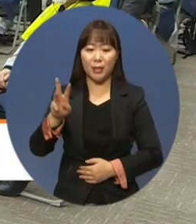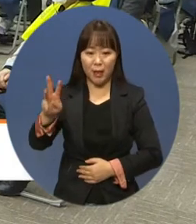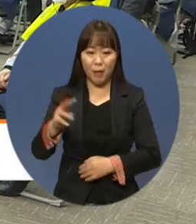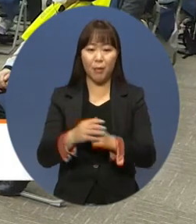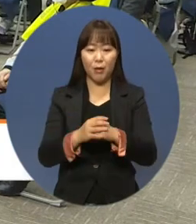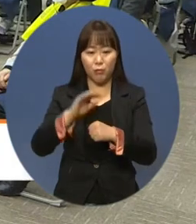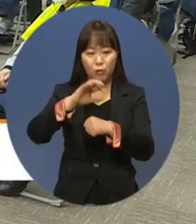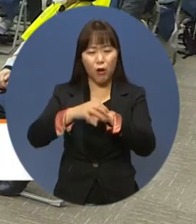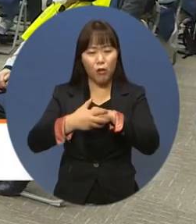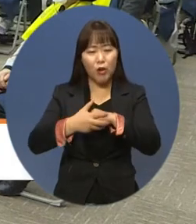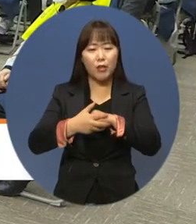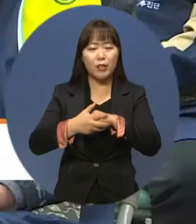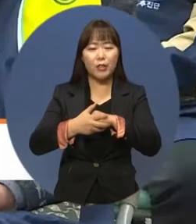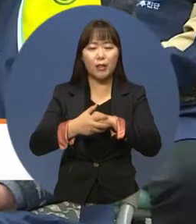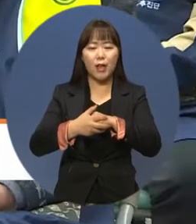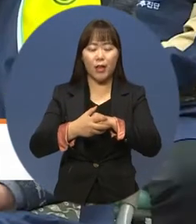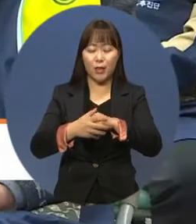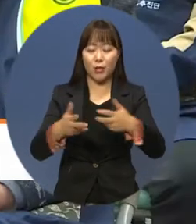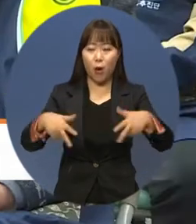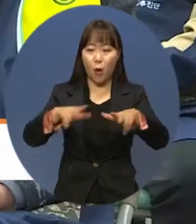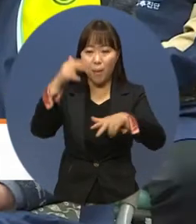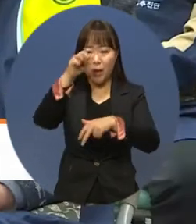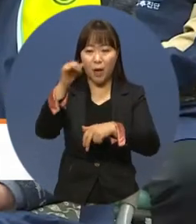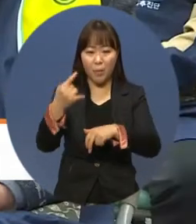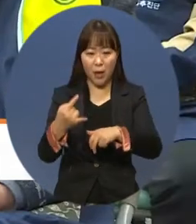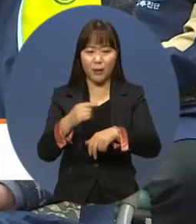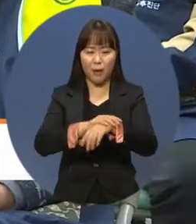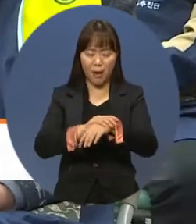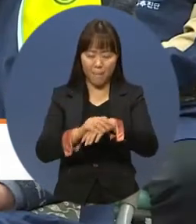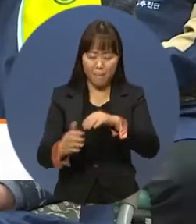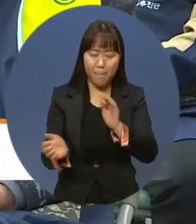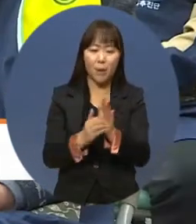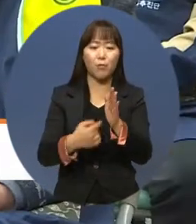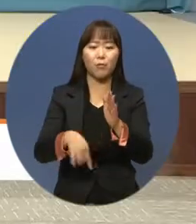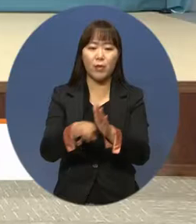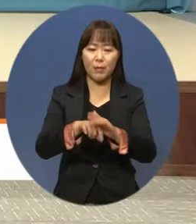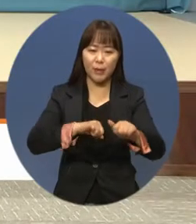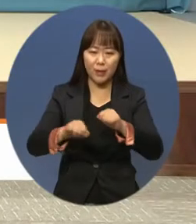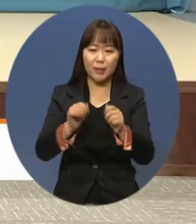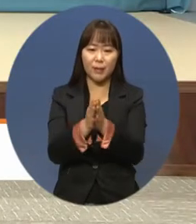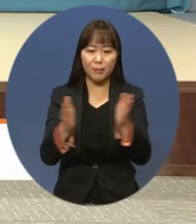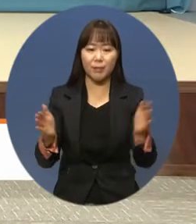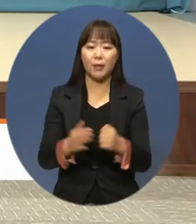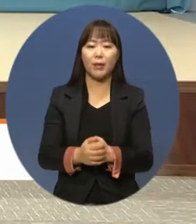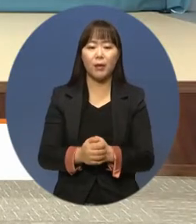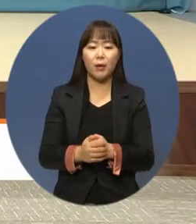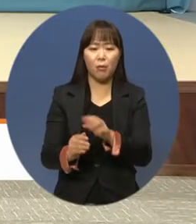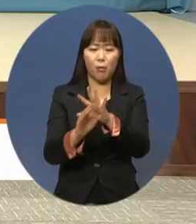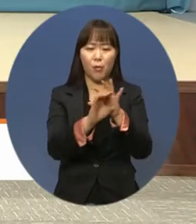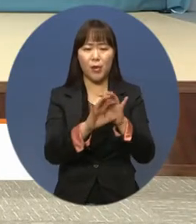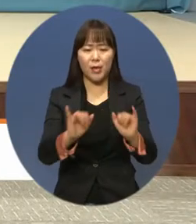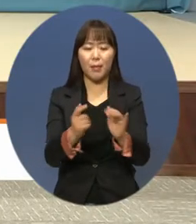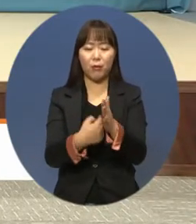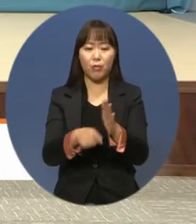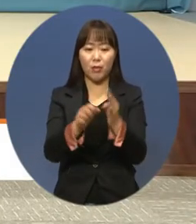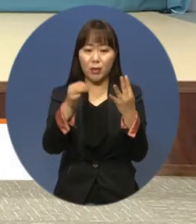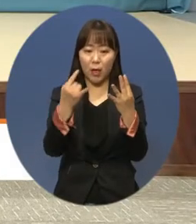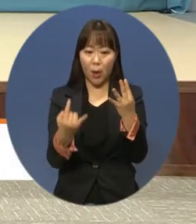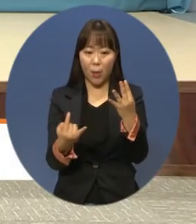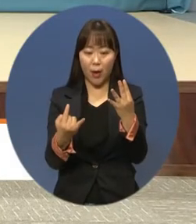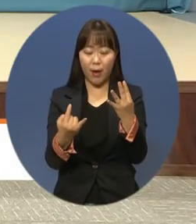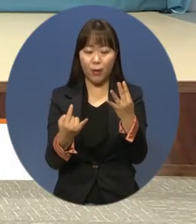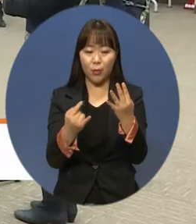의 성공 개최를 위한 본격적인 활동에 돌입했습니다 코로나 이 방을 위해 4회로 나누어 진행된 이번